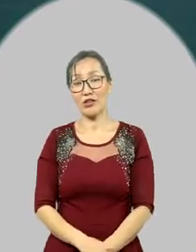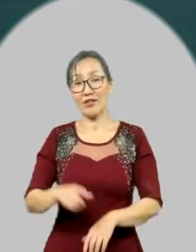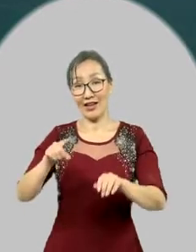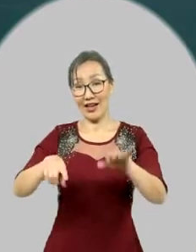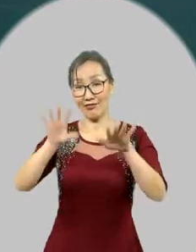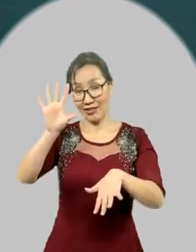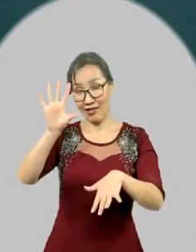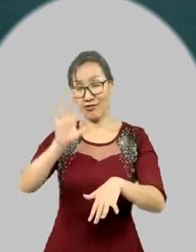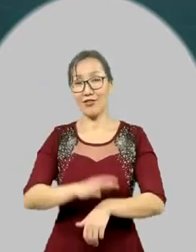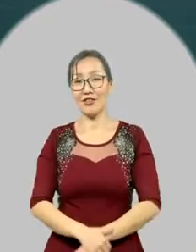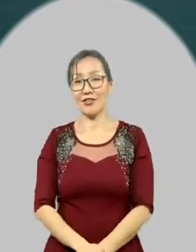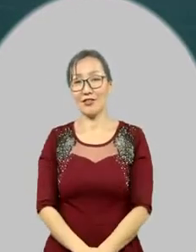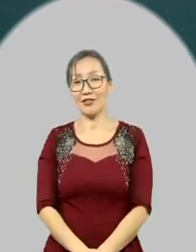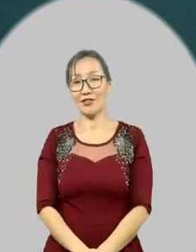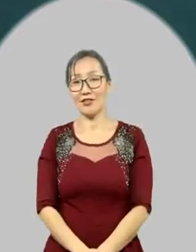20 15